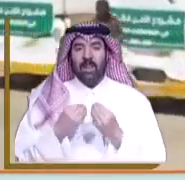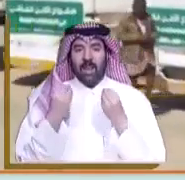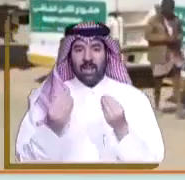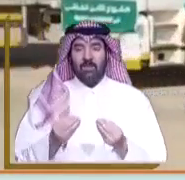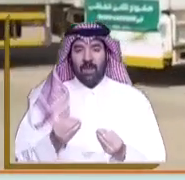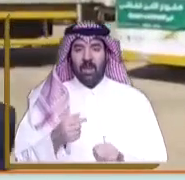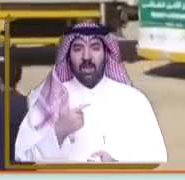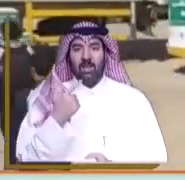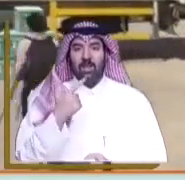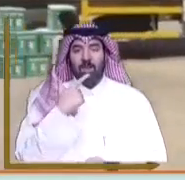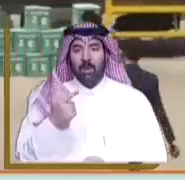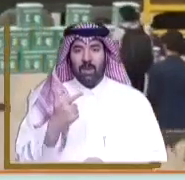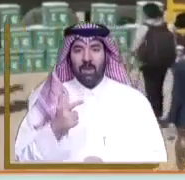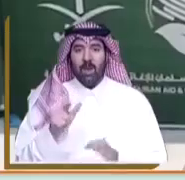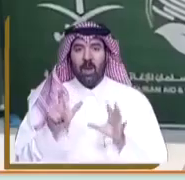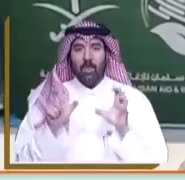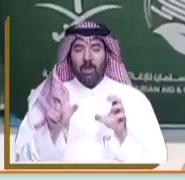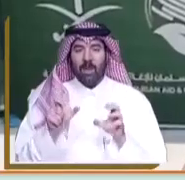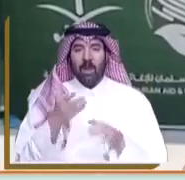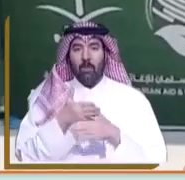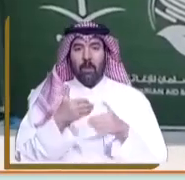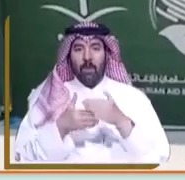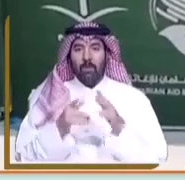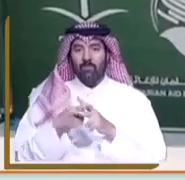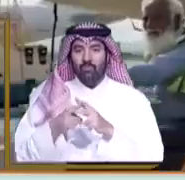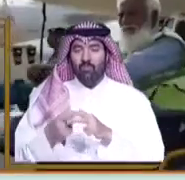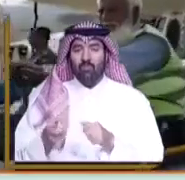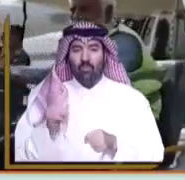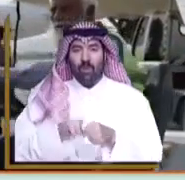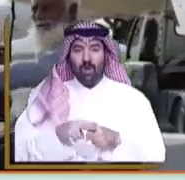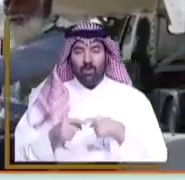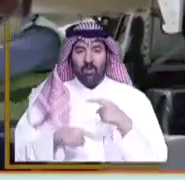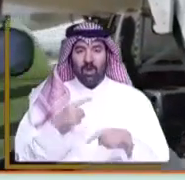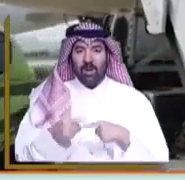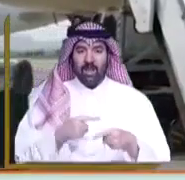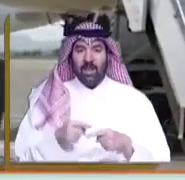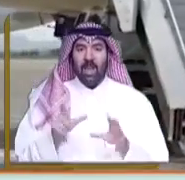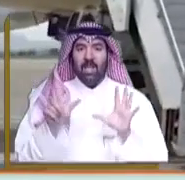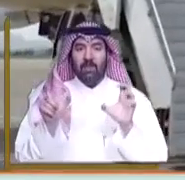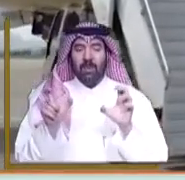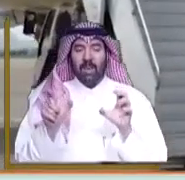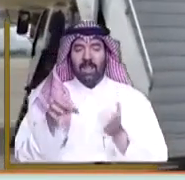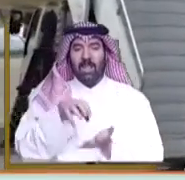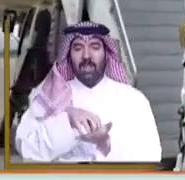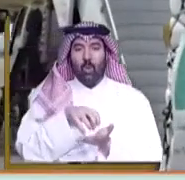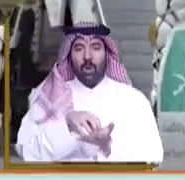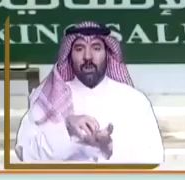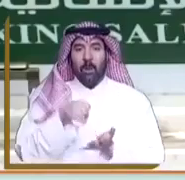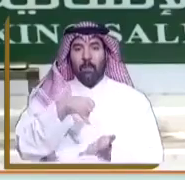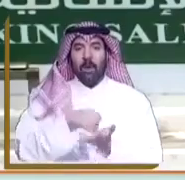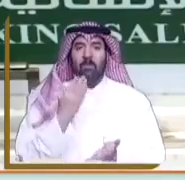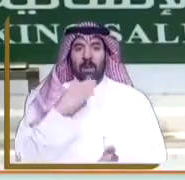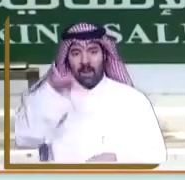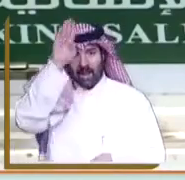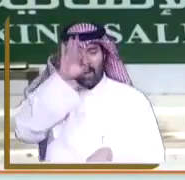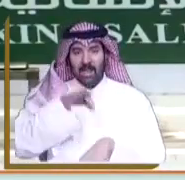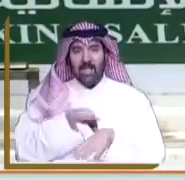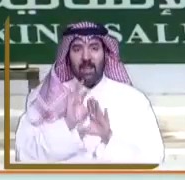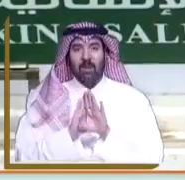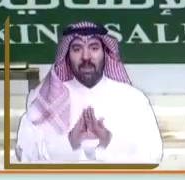نحو 780 مشروعا للأمن الغذائي في أكثر من 70 دولة عبر مركز الملك سلمان